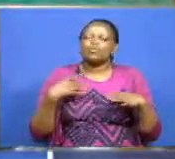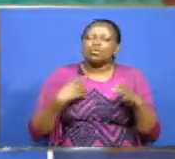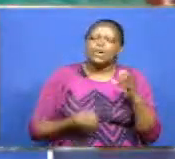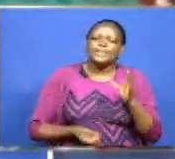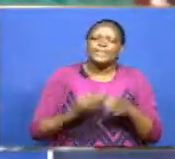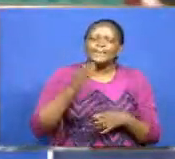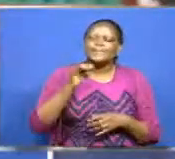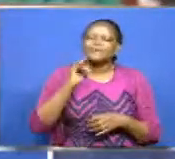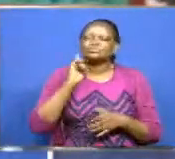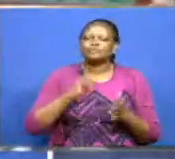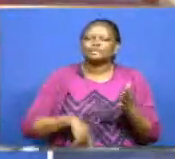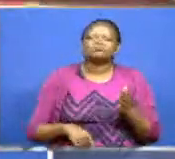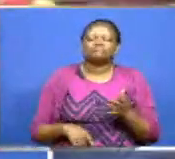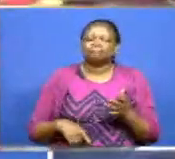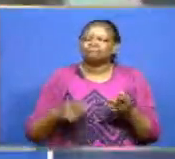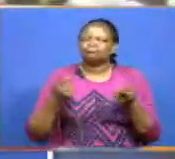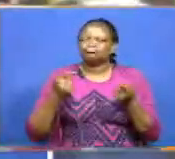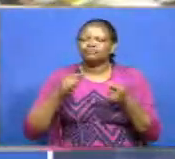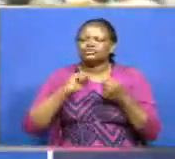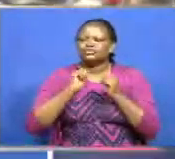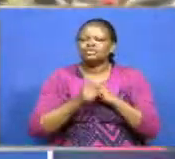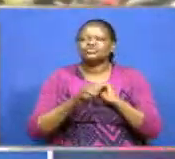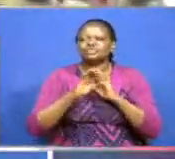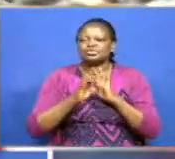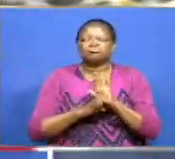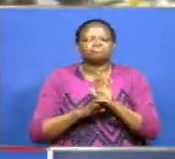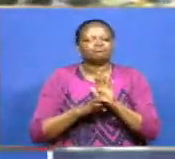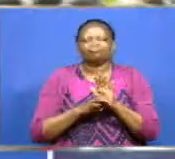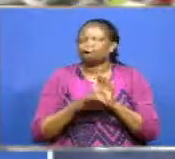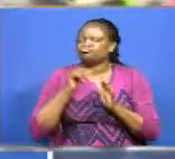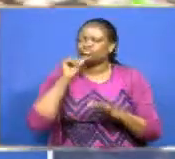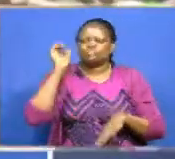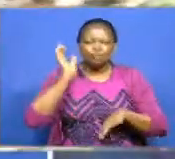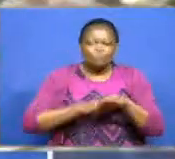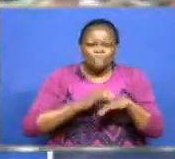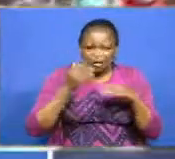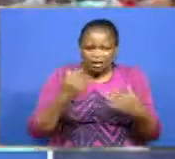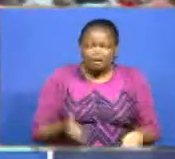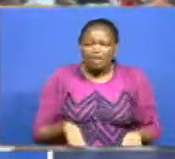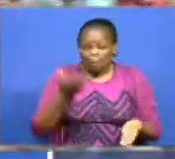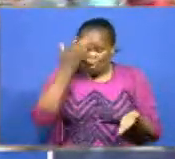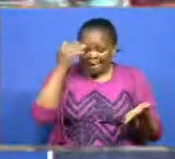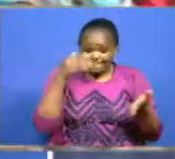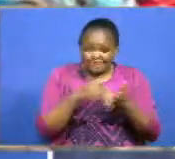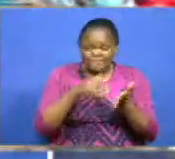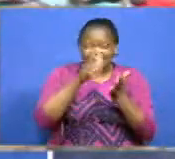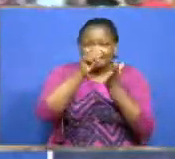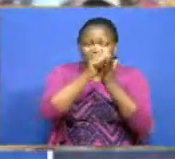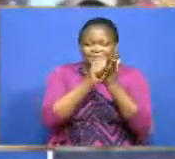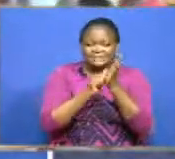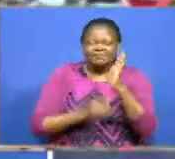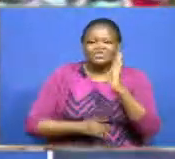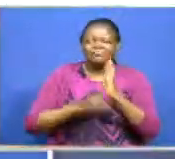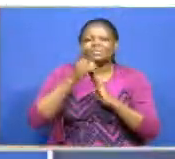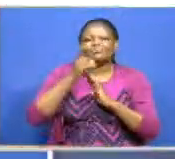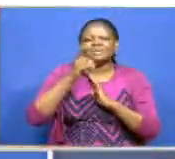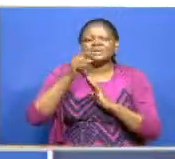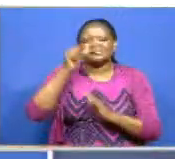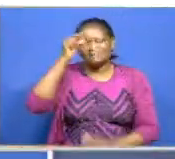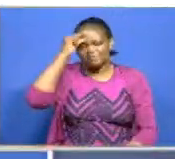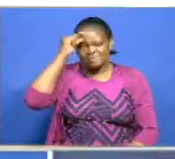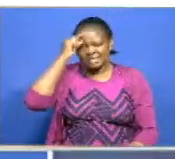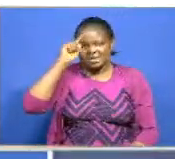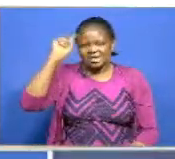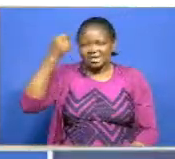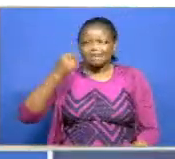akisema utaratibu wa kubadilisha katiba unaoendelea haufai kwa sasa na unakwamisha ajenda ya maendeleo ya serikali.